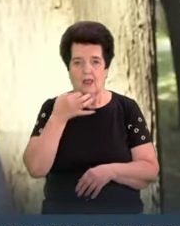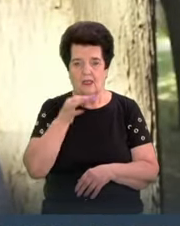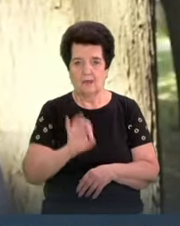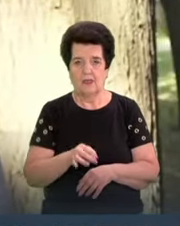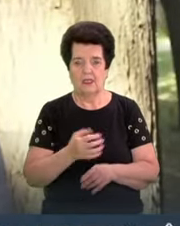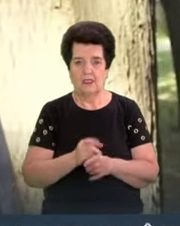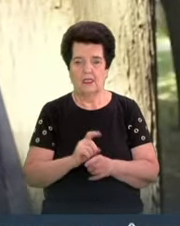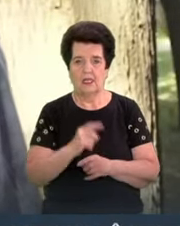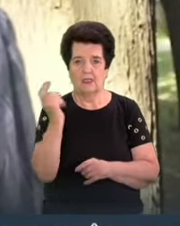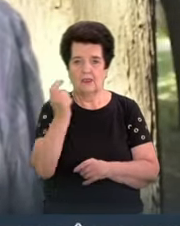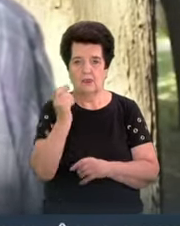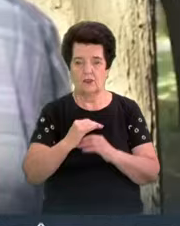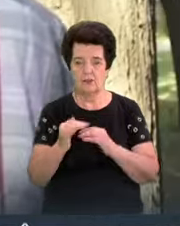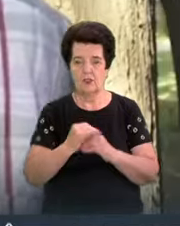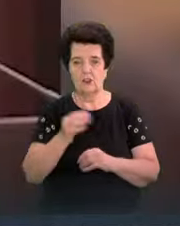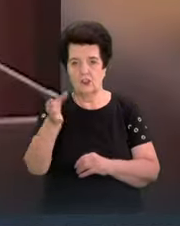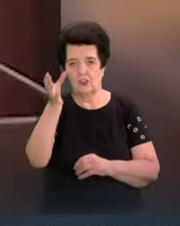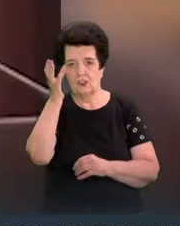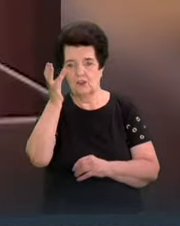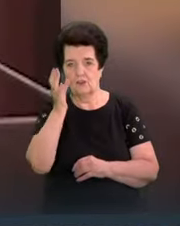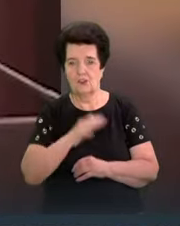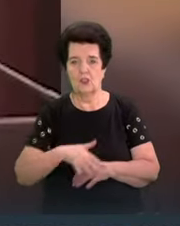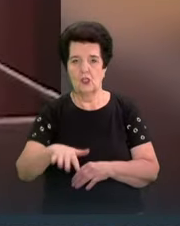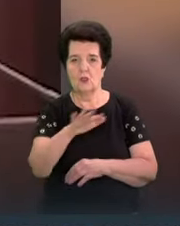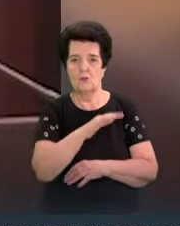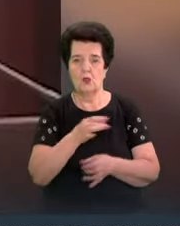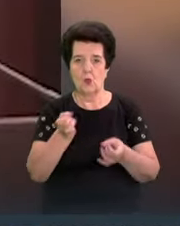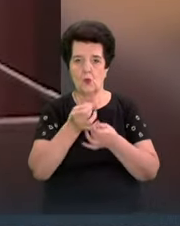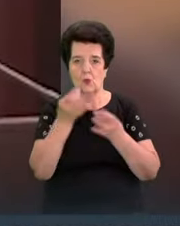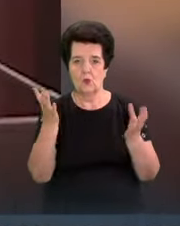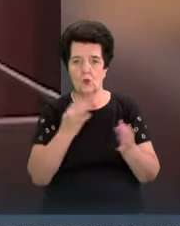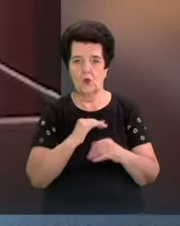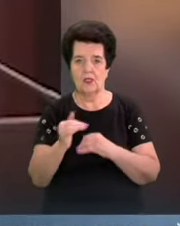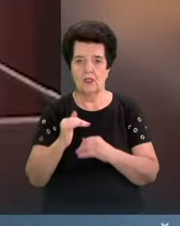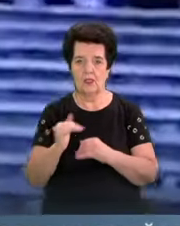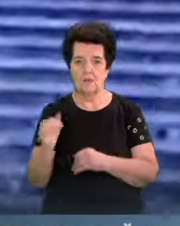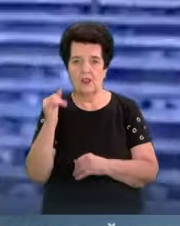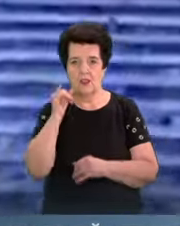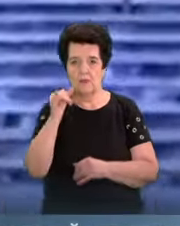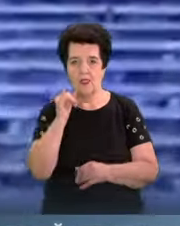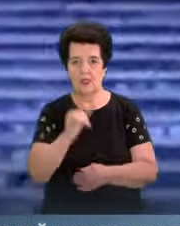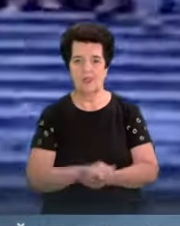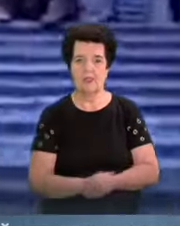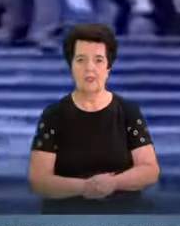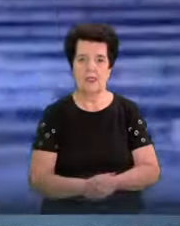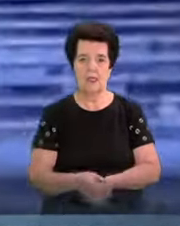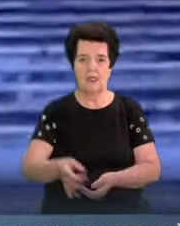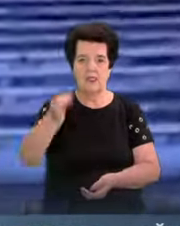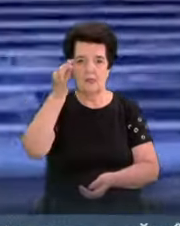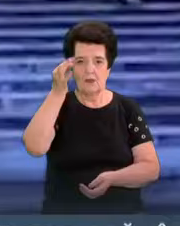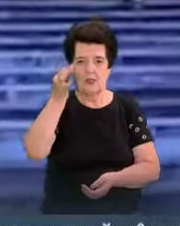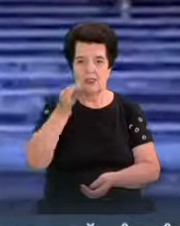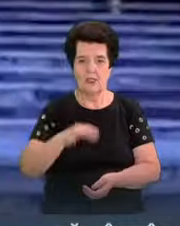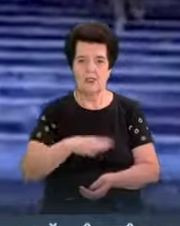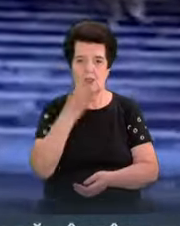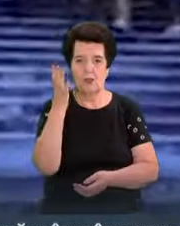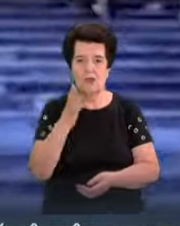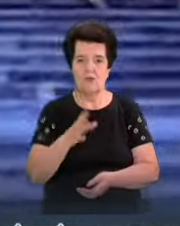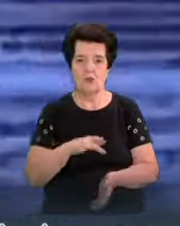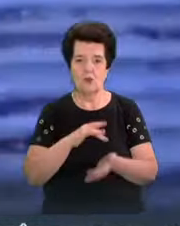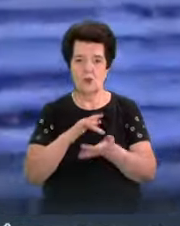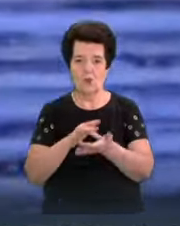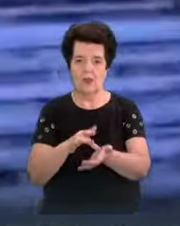al Institutului de Cercetări Științifice în domeniul culturilor de câmp din Bălți. Îmi amintesc că noi am avut o